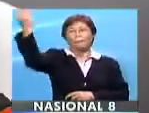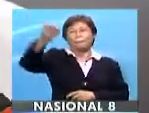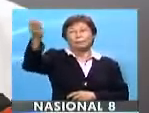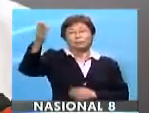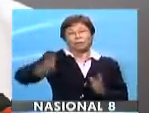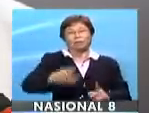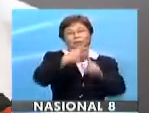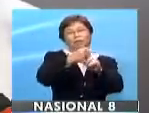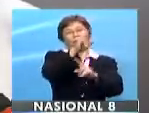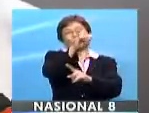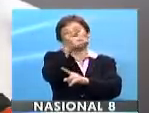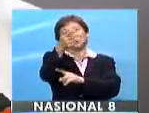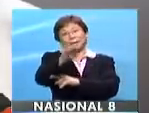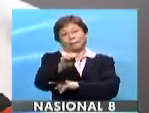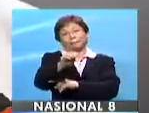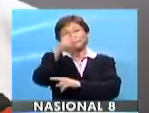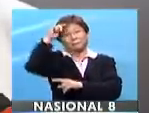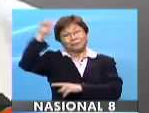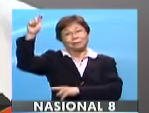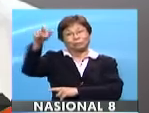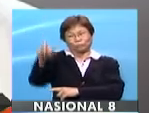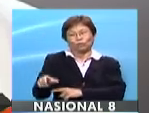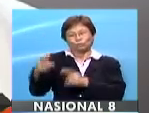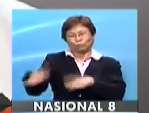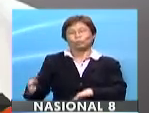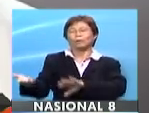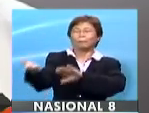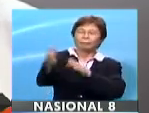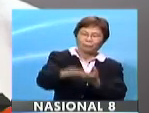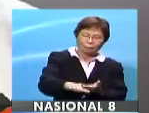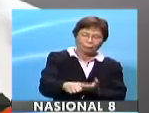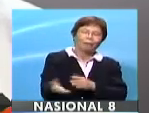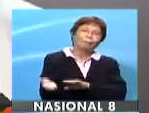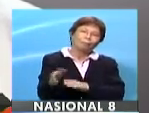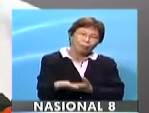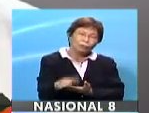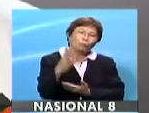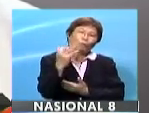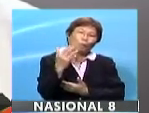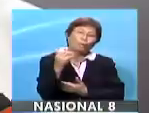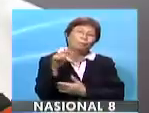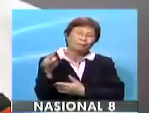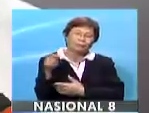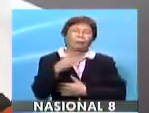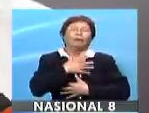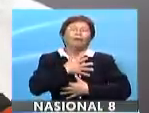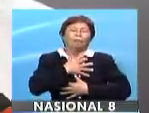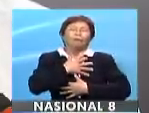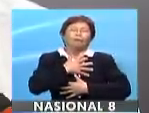dari UiTM Terengganu, telah kembali ke rahmatullah, meninggal dunia disebabkan sesak